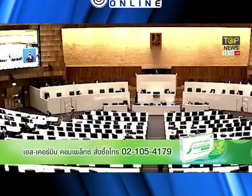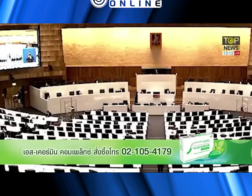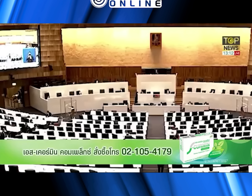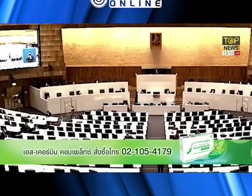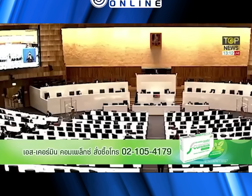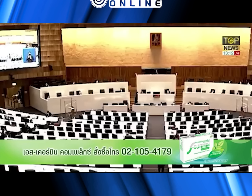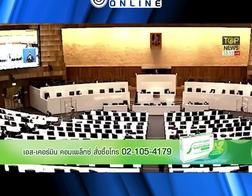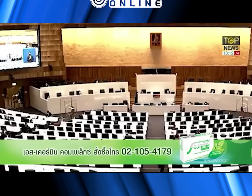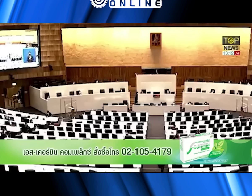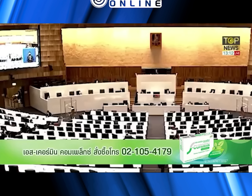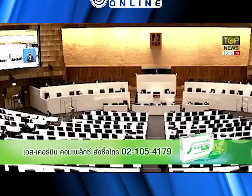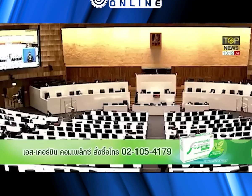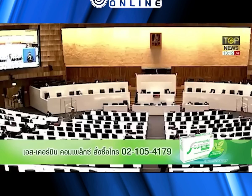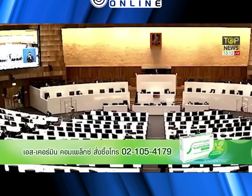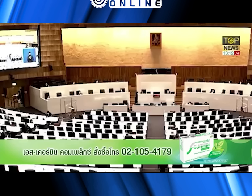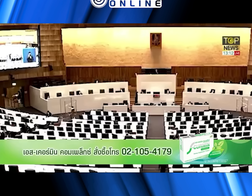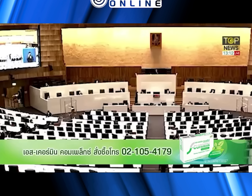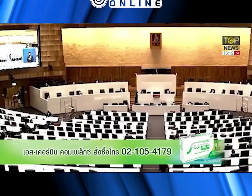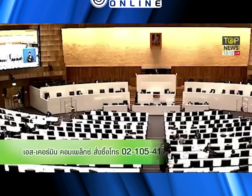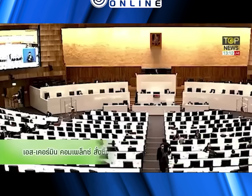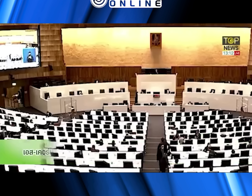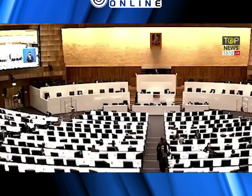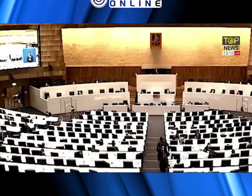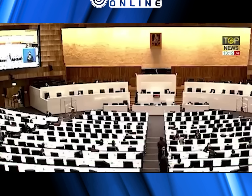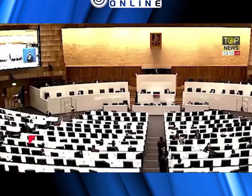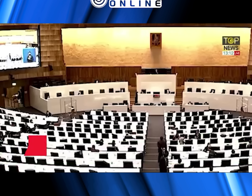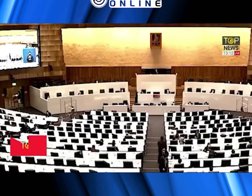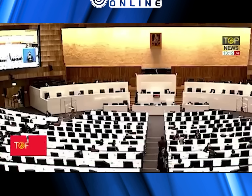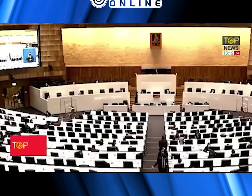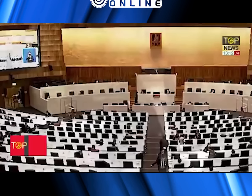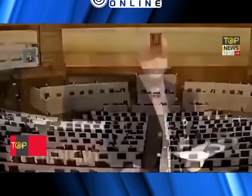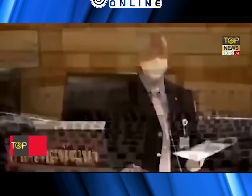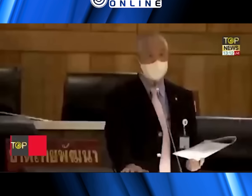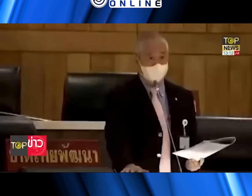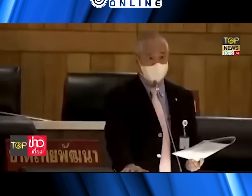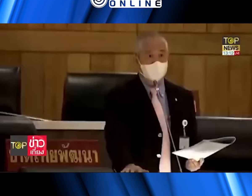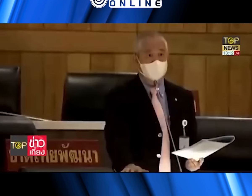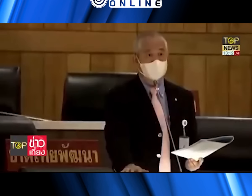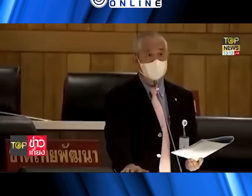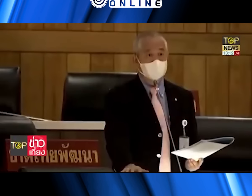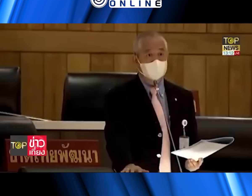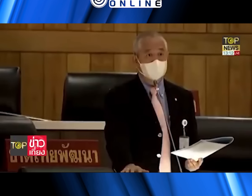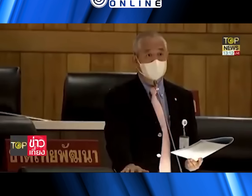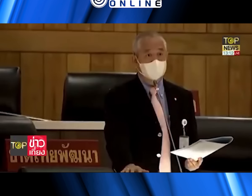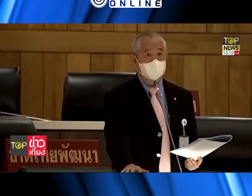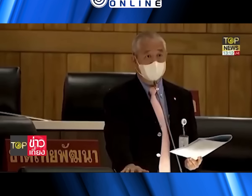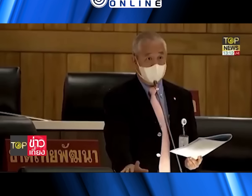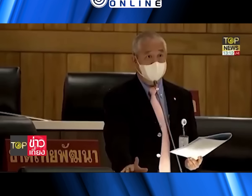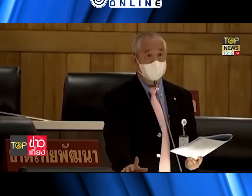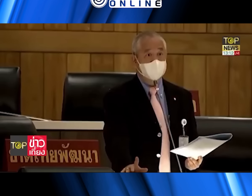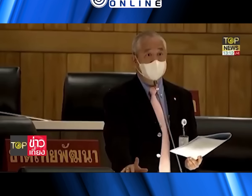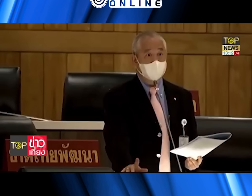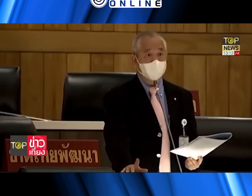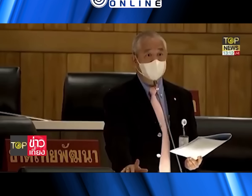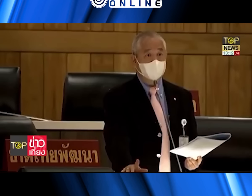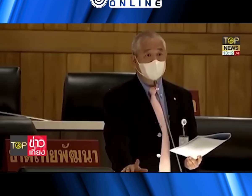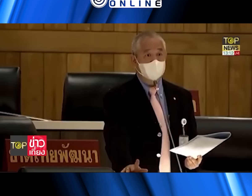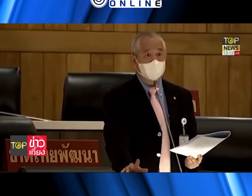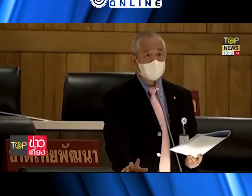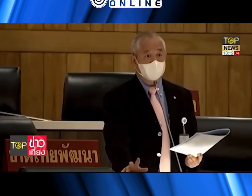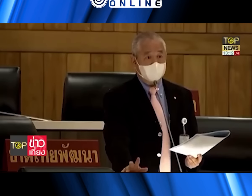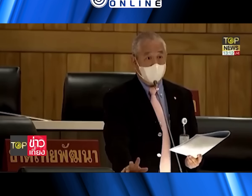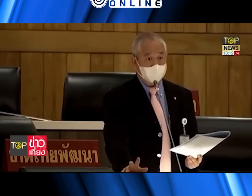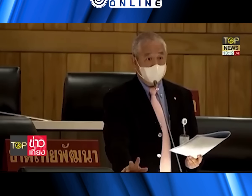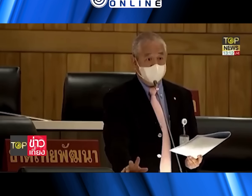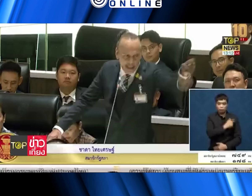กรอบแรกเมื่อวานนี้คนที่ถูกยกให้เป็นดาวสภาไม่พ้นชาดาไทเศษสสอุทัยธานีภูมิใจไทยประเดิมชำแหละก้า